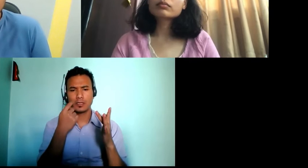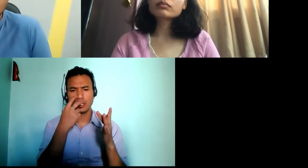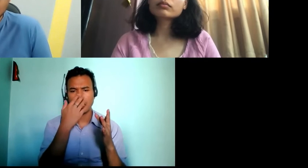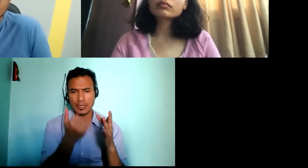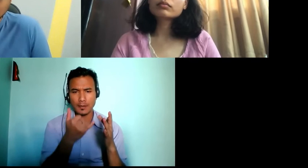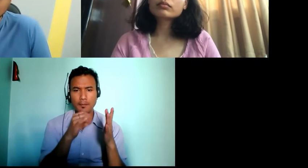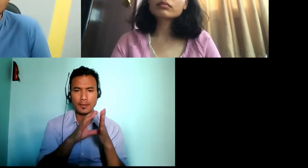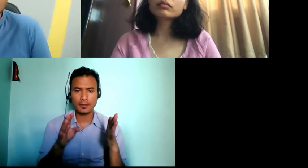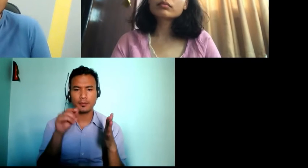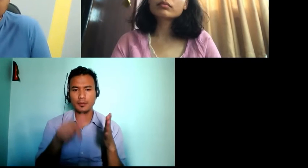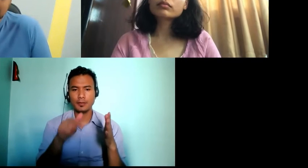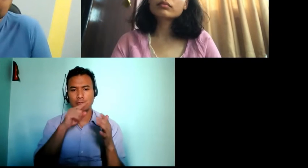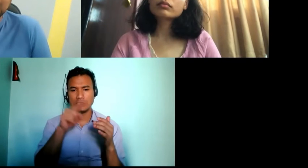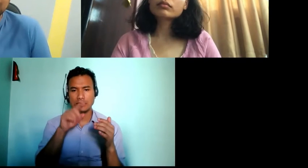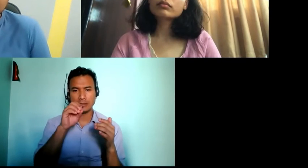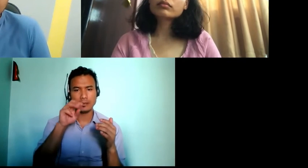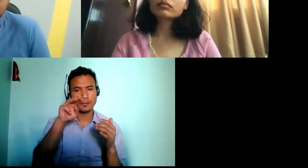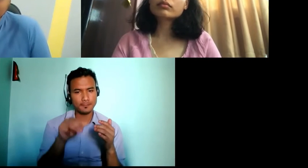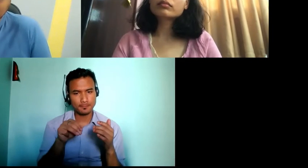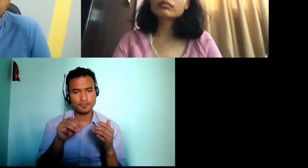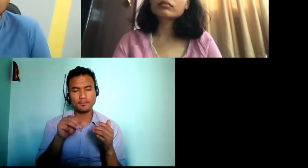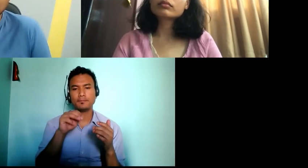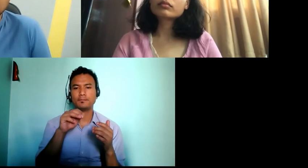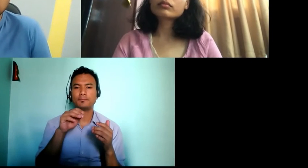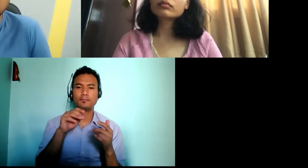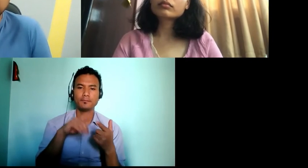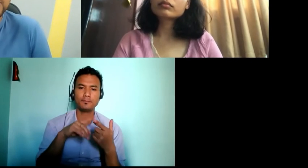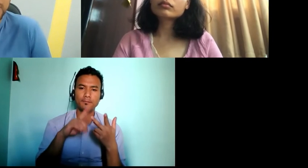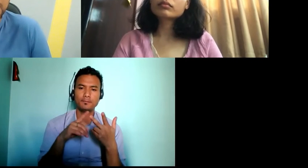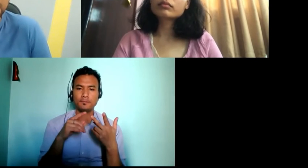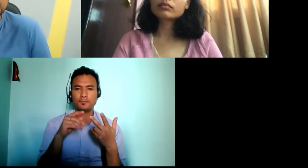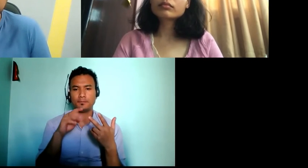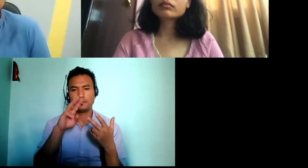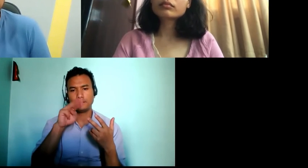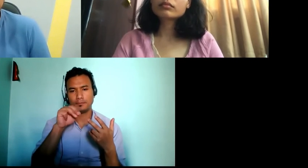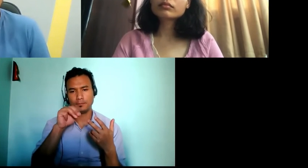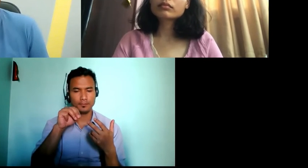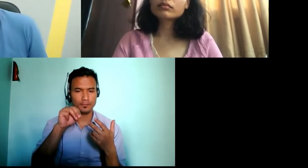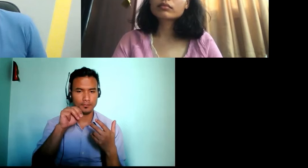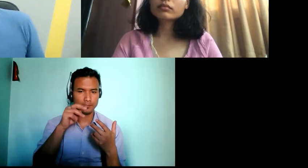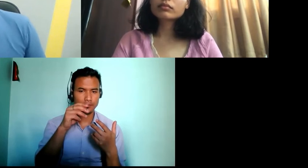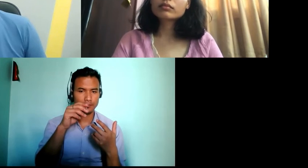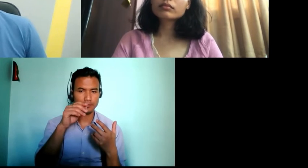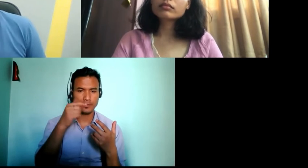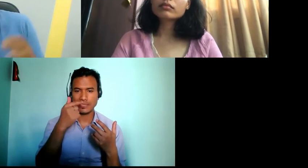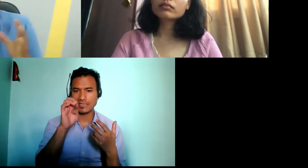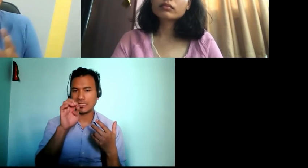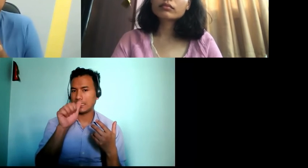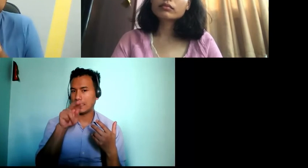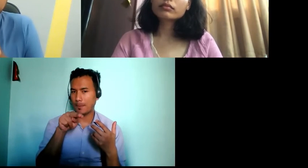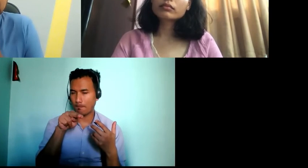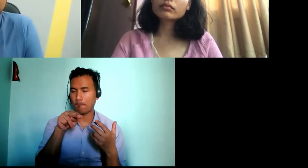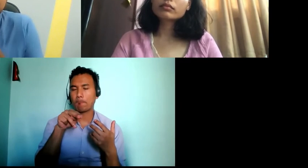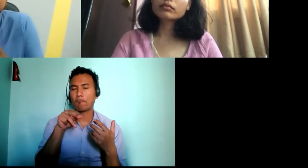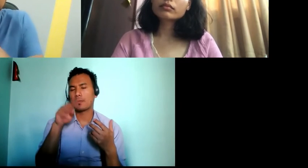गर्दाखेरि यो जुम मिट होइन, अनि त्यस्तै गरिकन यो माइक्रोसफ्टको पनि छ टिम भनेर त्यो सबै